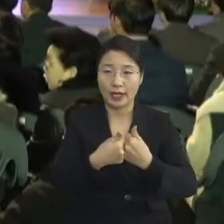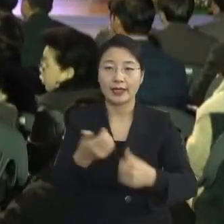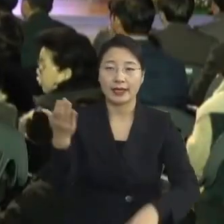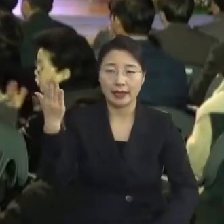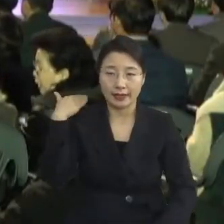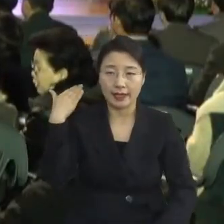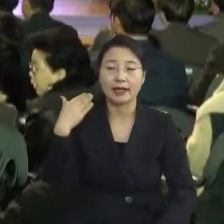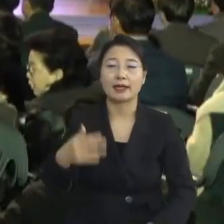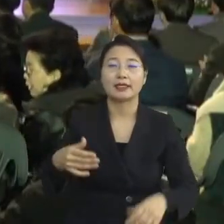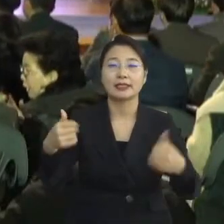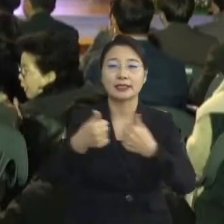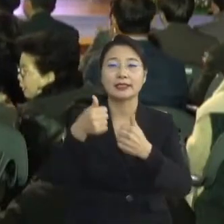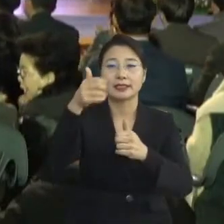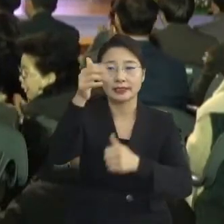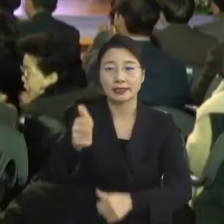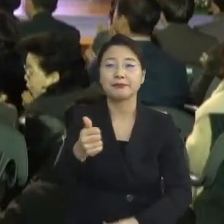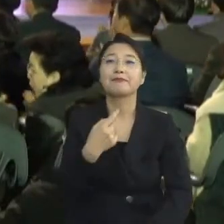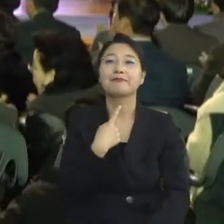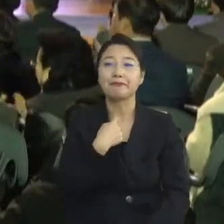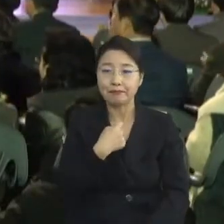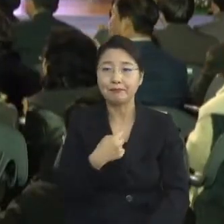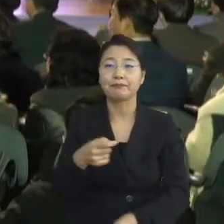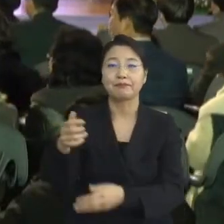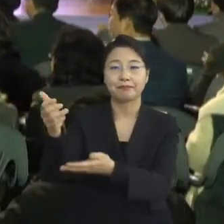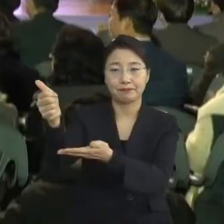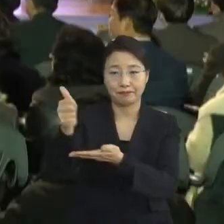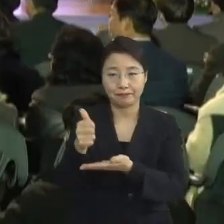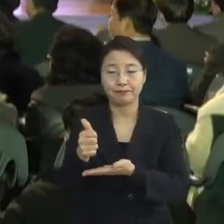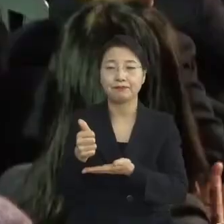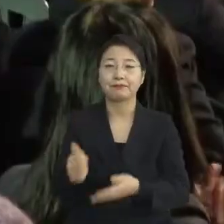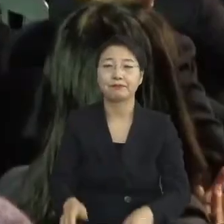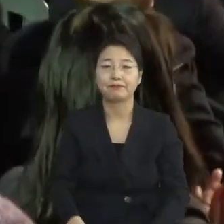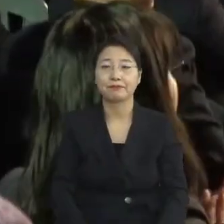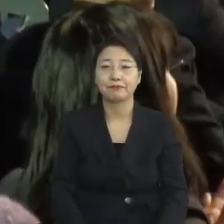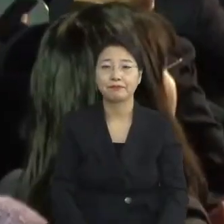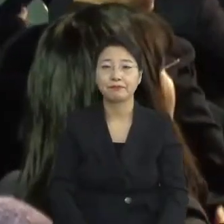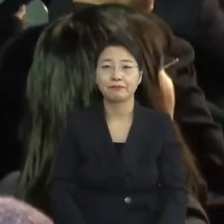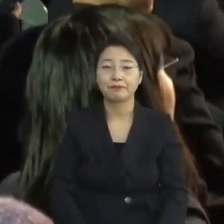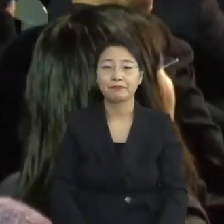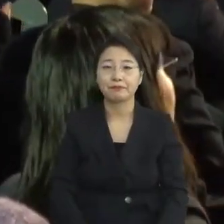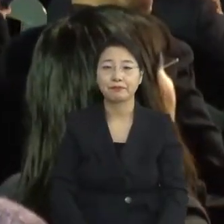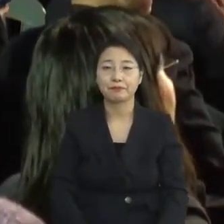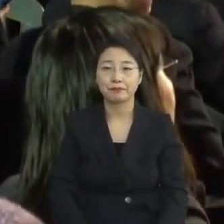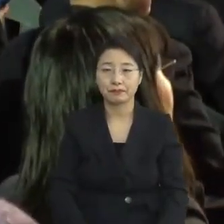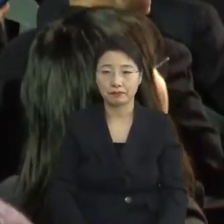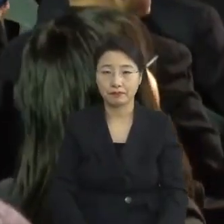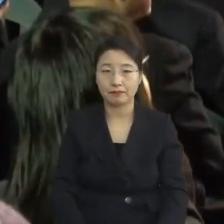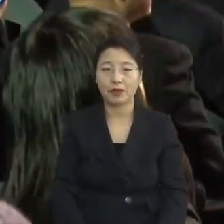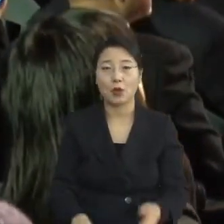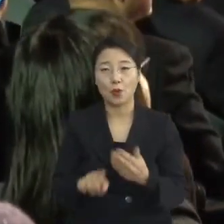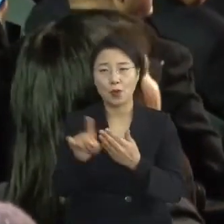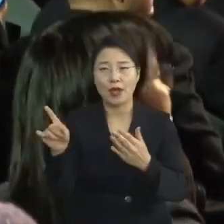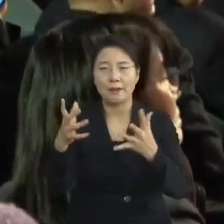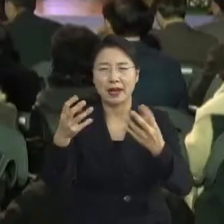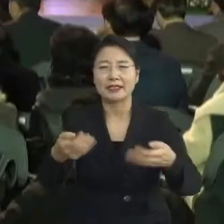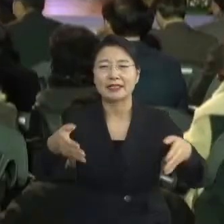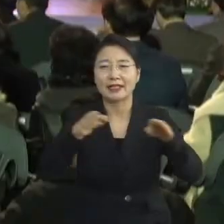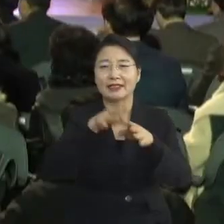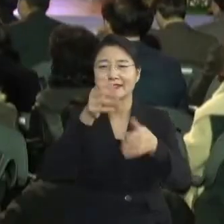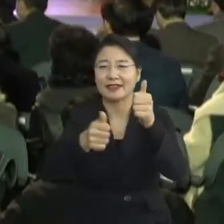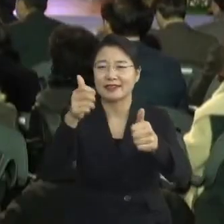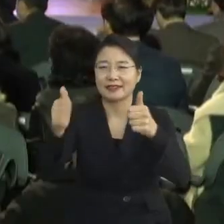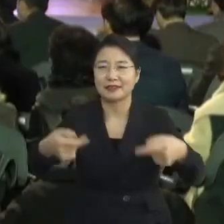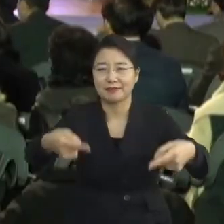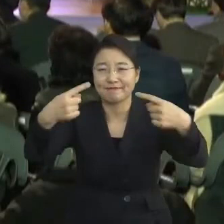의장님 참석하셨습니다. 네, 이외에도 많은 단체장님께서